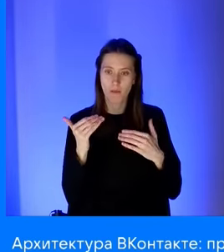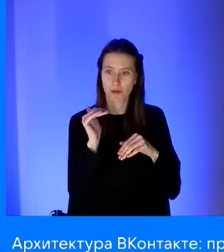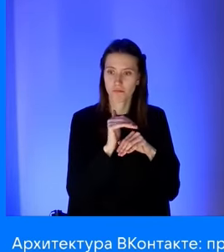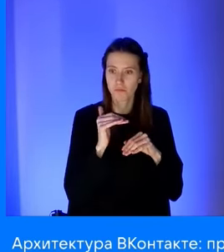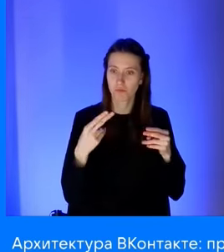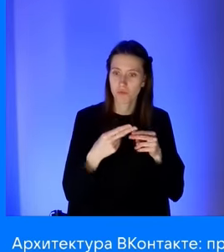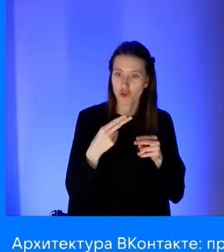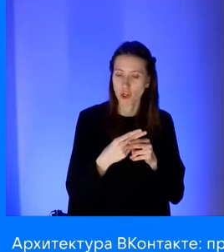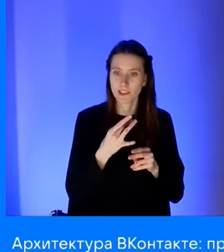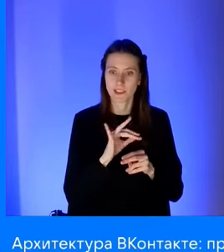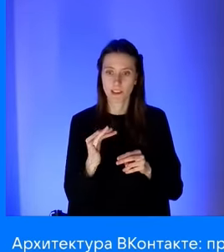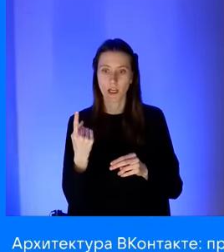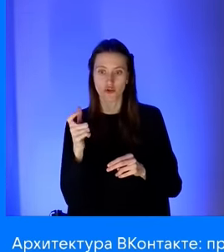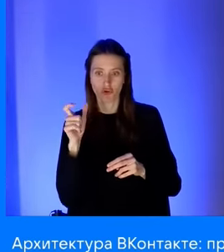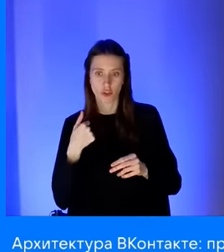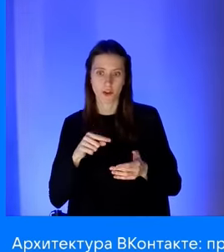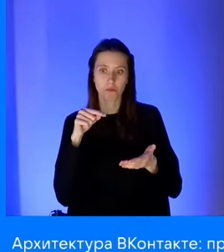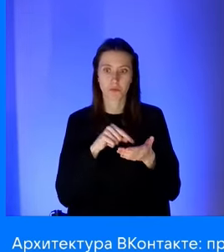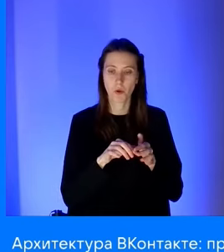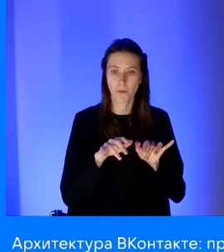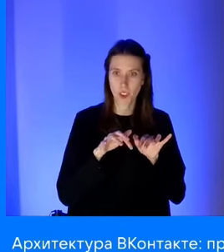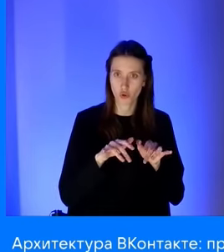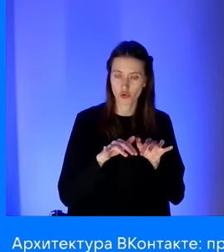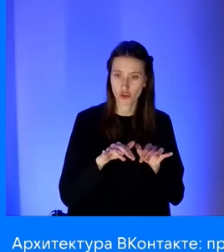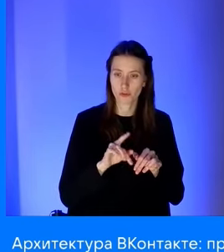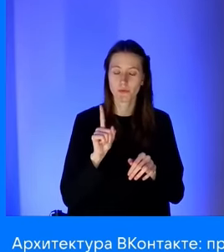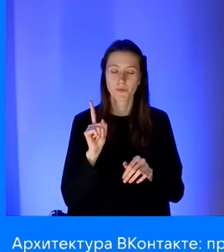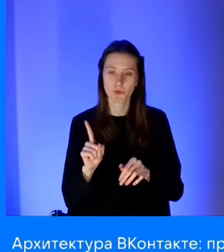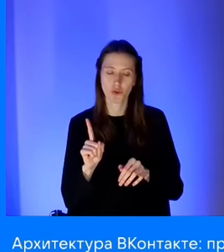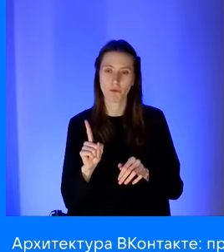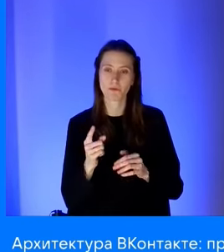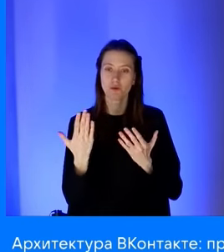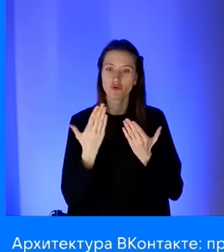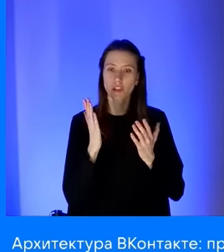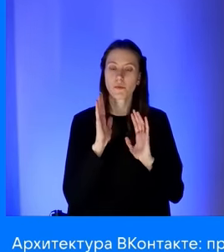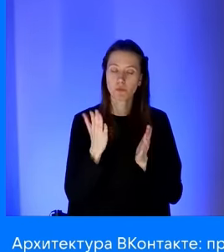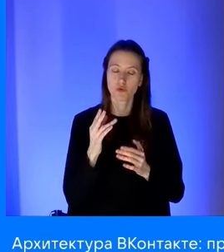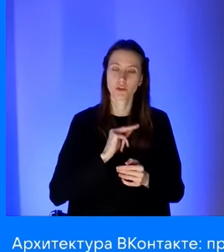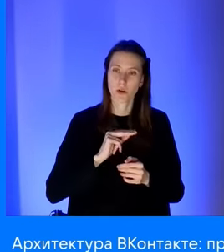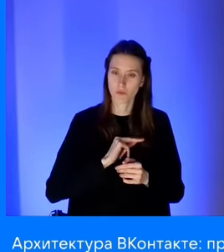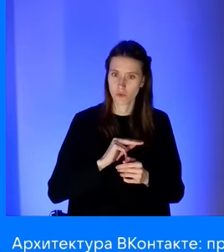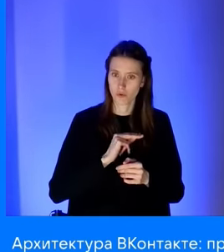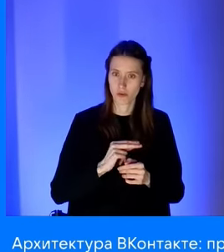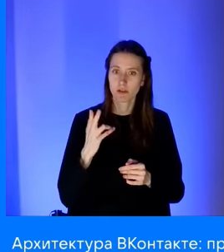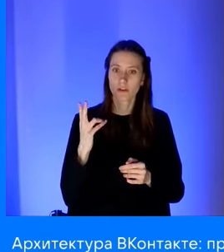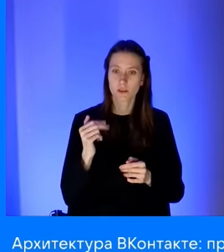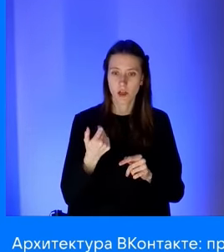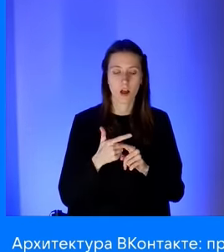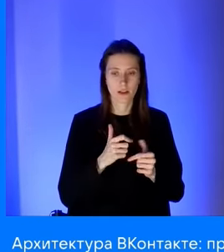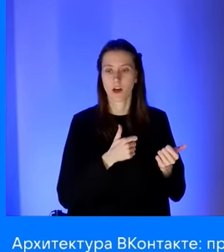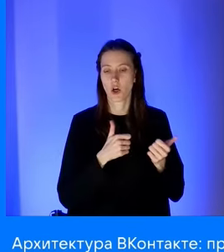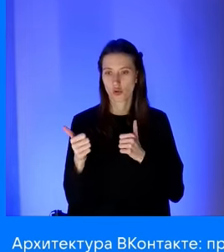пошёл руками переключил это но чтение будет работать потому что чтение идёт на реплику это хорошее